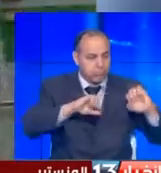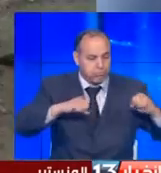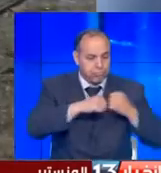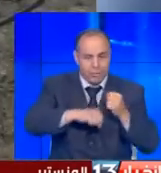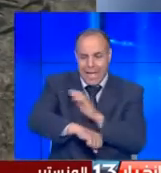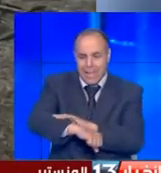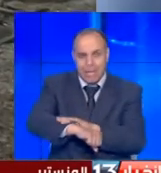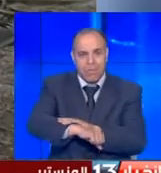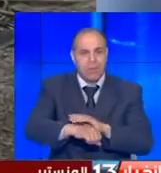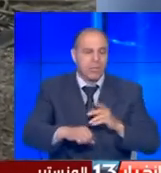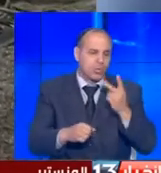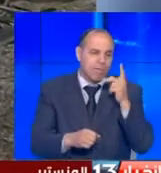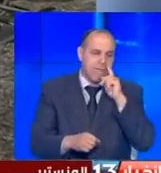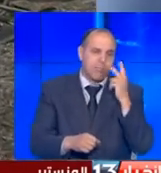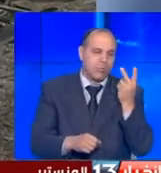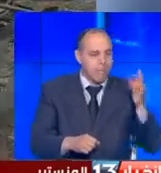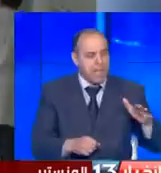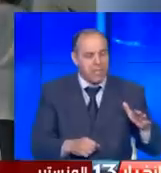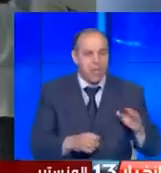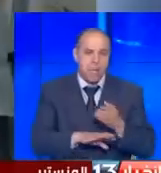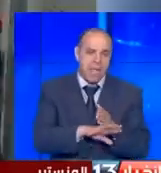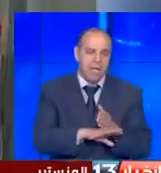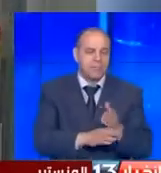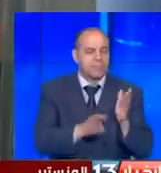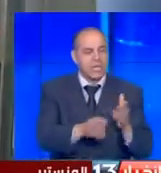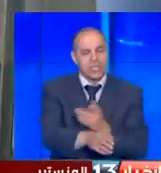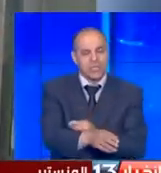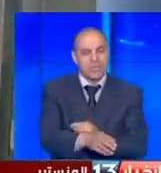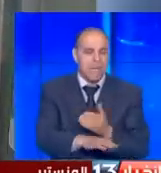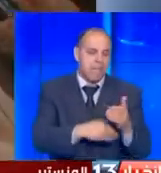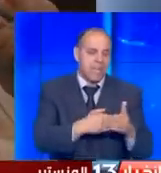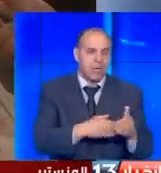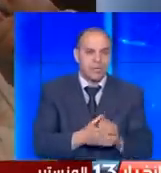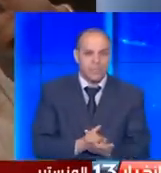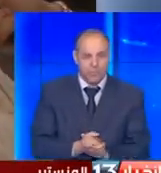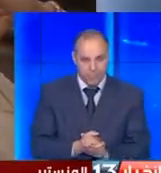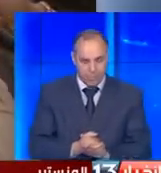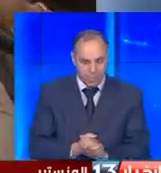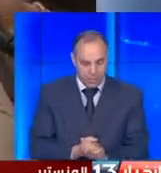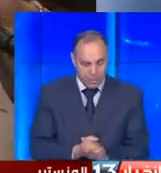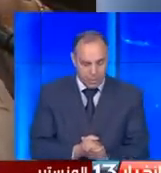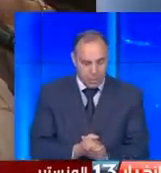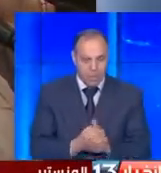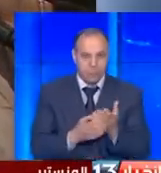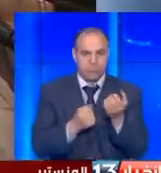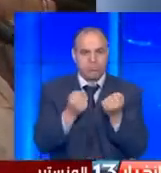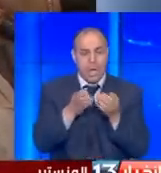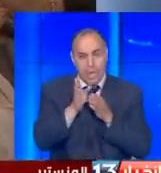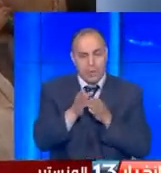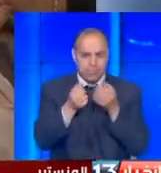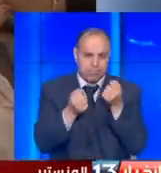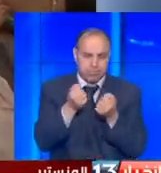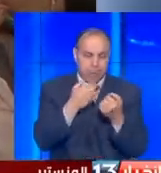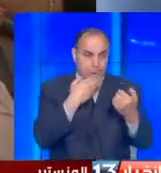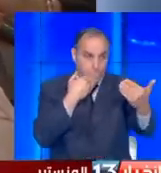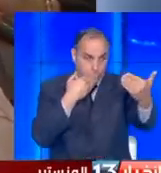العاملات. توفيت على إثره امرأتان ونقل البقية إلى بعض المستشفيات المجاورة. احنا ماشيين شاقين الكياس والكار